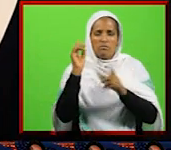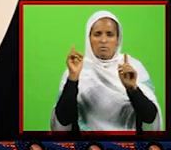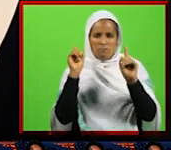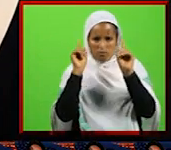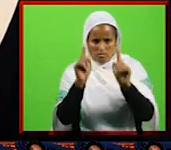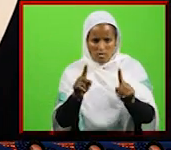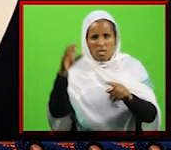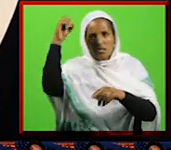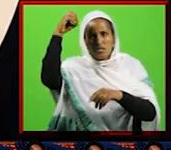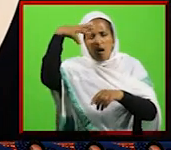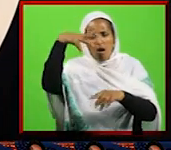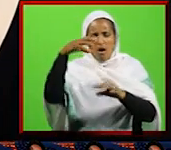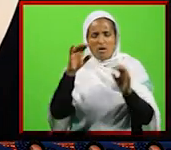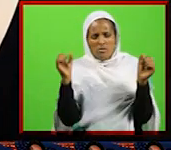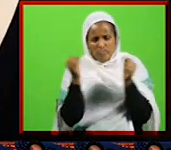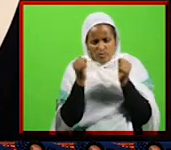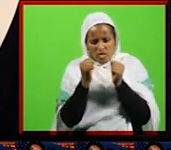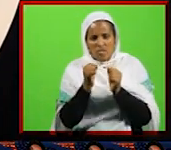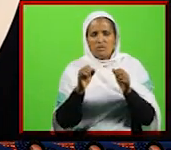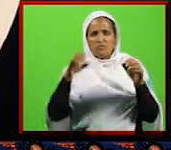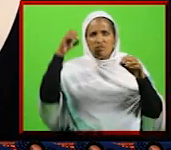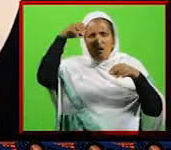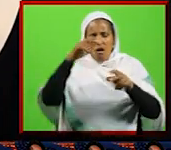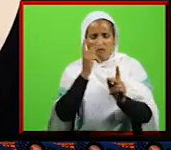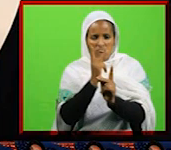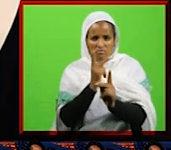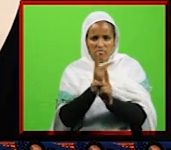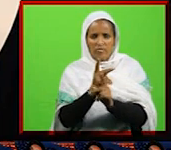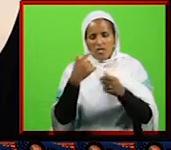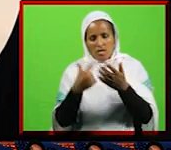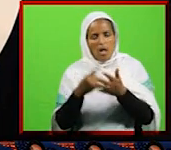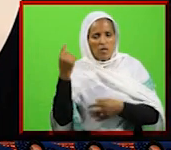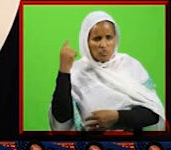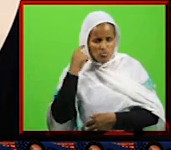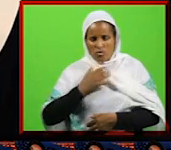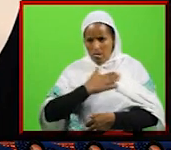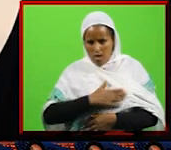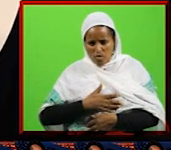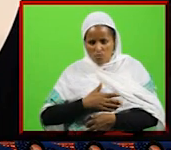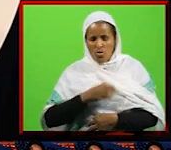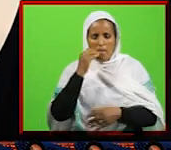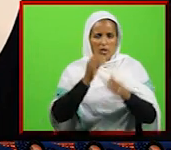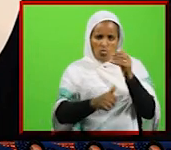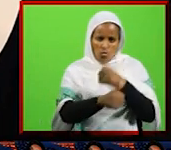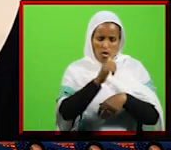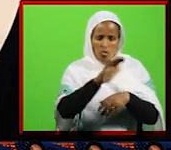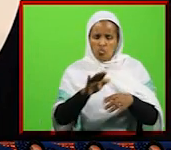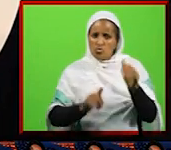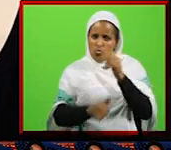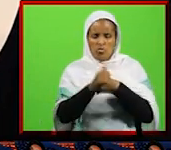ፀሐይ እየመታቸው ጧት ውርጩ ላይ ተቀምጠው ቀን ፀሐዩ ላይ ተቀምጠው እኛን ስሙ ቤታችሁ ልትጎዱ ነው ልጆቻችሁ ልትጎዱ